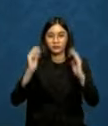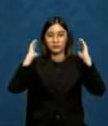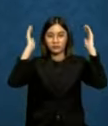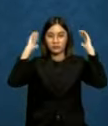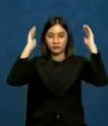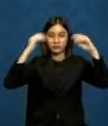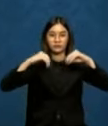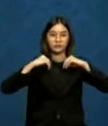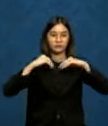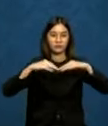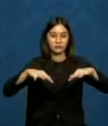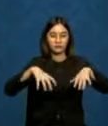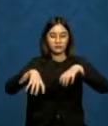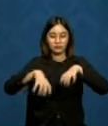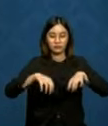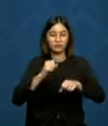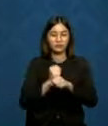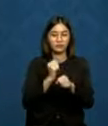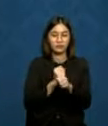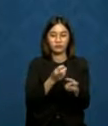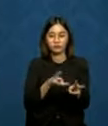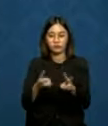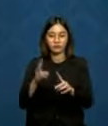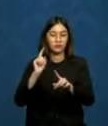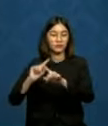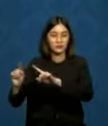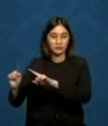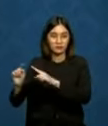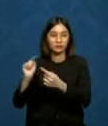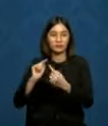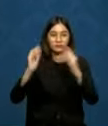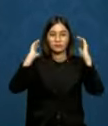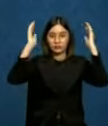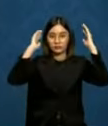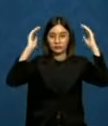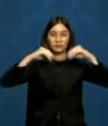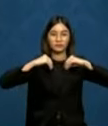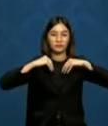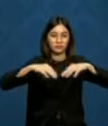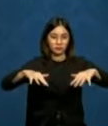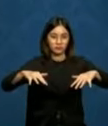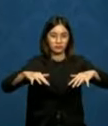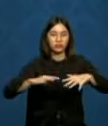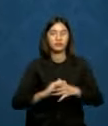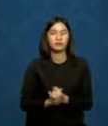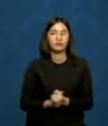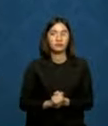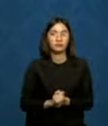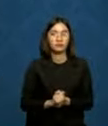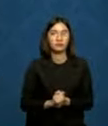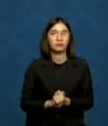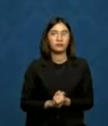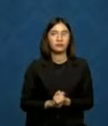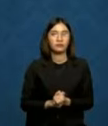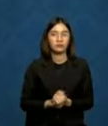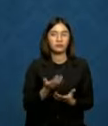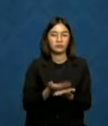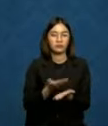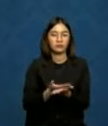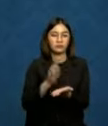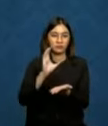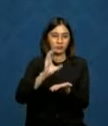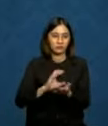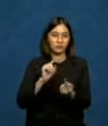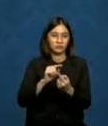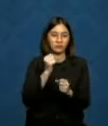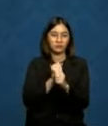ประชาสัมพันธ์จัทำช่องทางทุกๆช่องทางในการประชาสัมพันธ์ค่ะมันก็เลยทำให้งบประมาณ